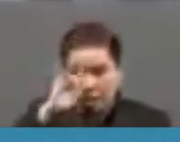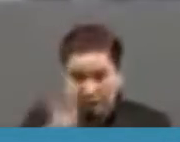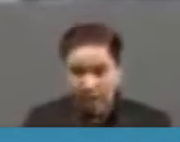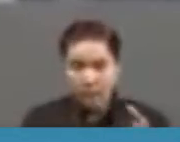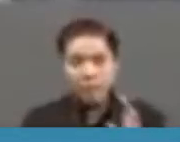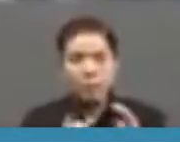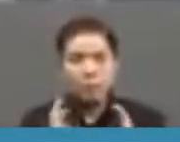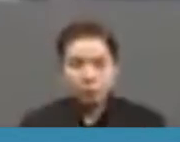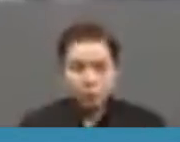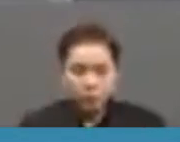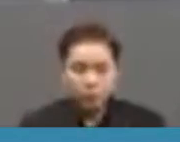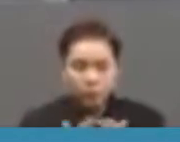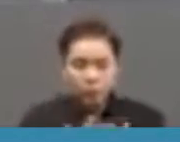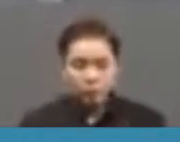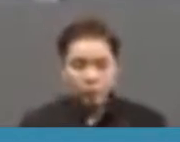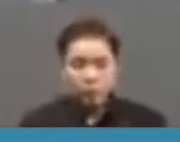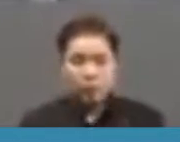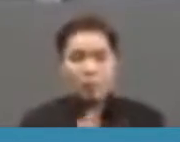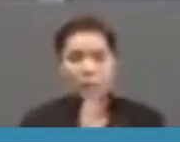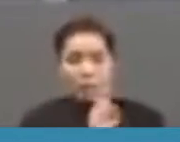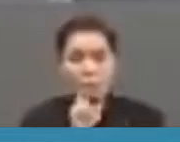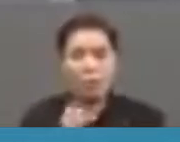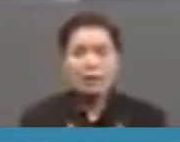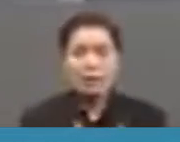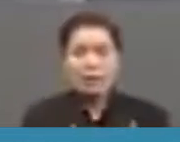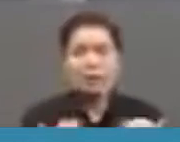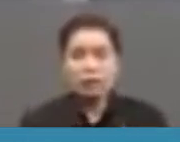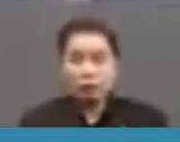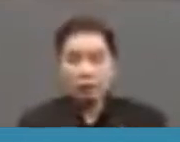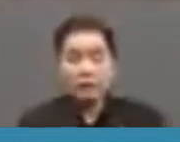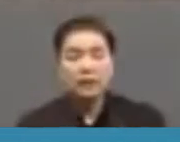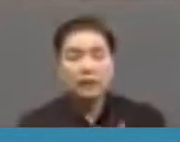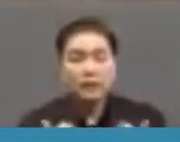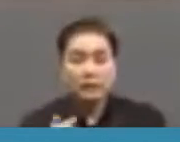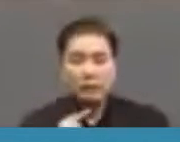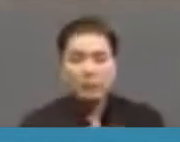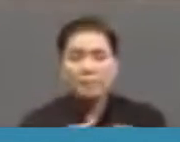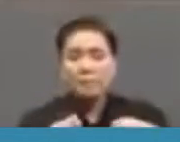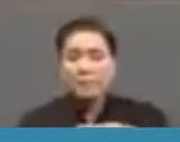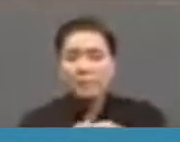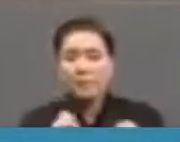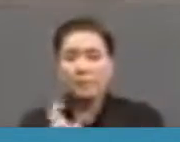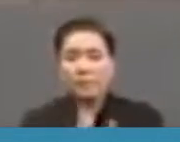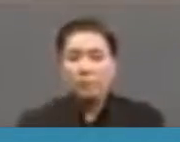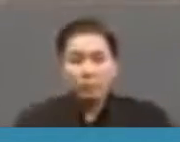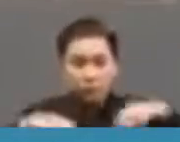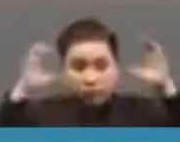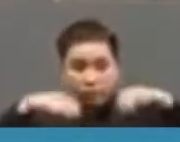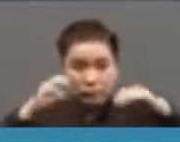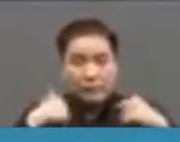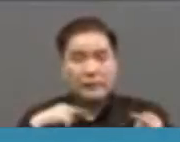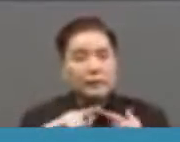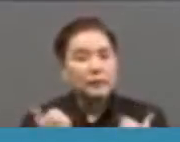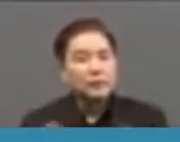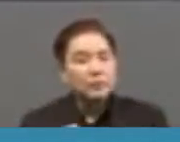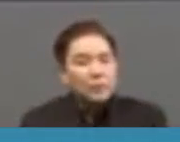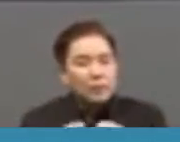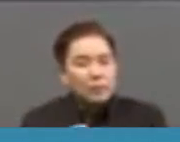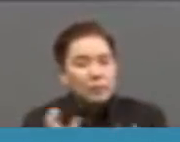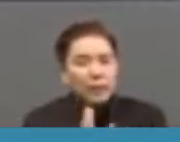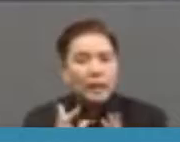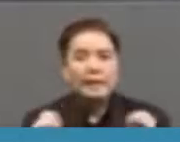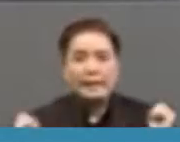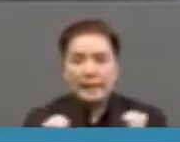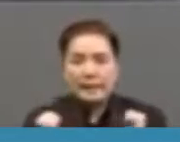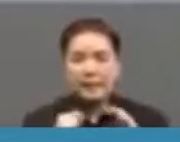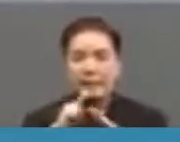การเตรียมความพร้อมต่อสถานการณ์ต่างๆนอกจากนี้ยังมีเบอร์ติดต่อฉุกเฉินในแต่ละพื้นที่ด้วย สามารถเข้าถึงข้อมูล